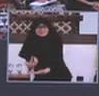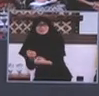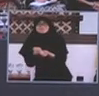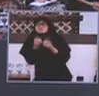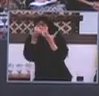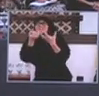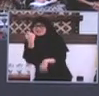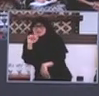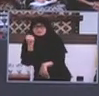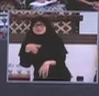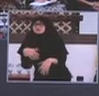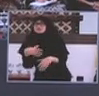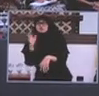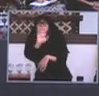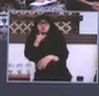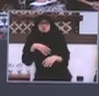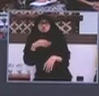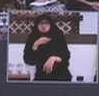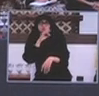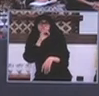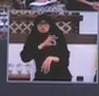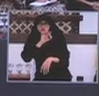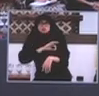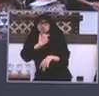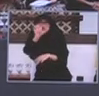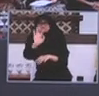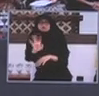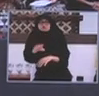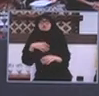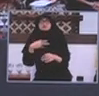paparane tambahan wae mbok WA karo aku beres. Ya.